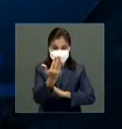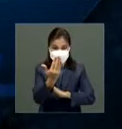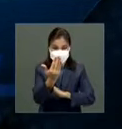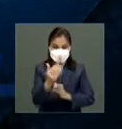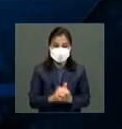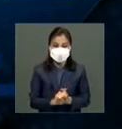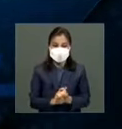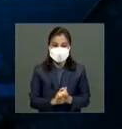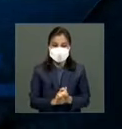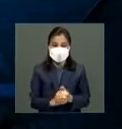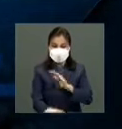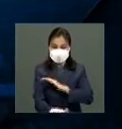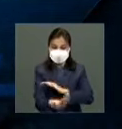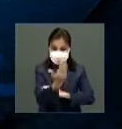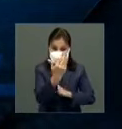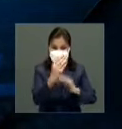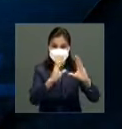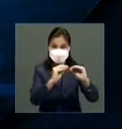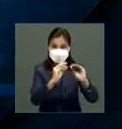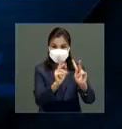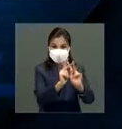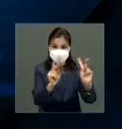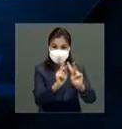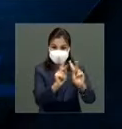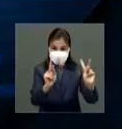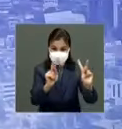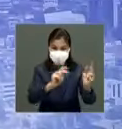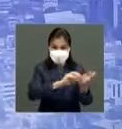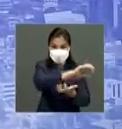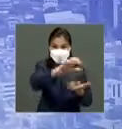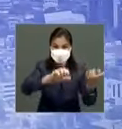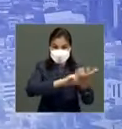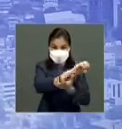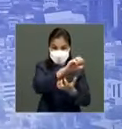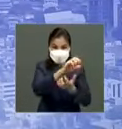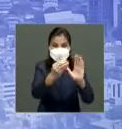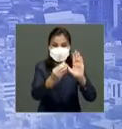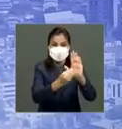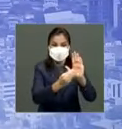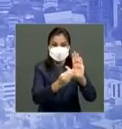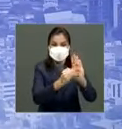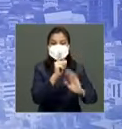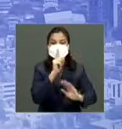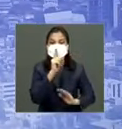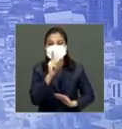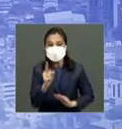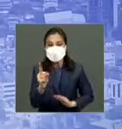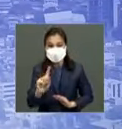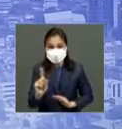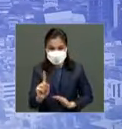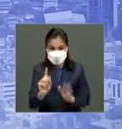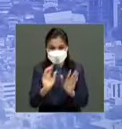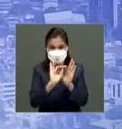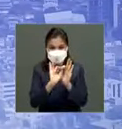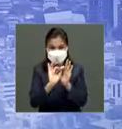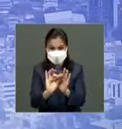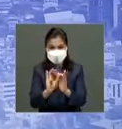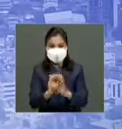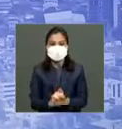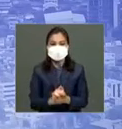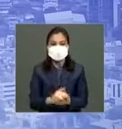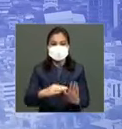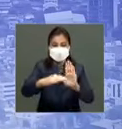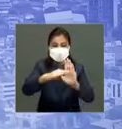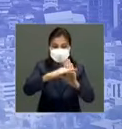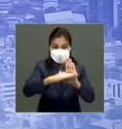การประชุมคณะกรรมการบูรณาการให้ทางกทม.ได้มาแจ้ง เรื่องของการดำเนิน